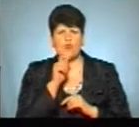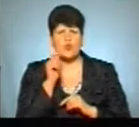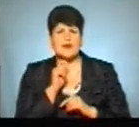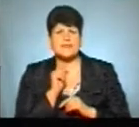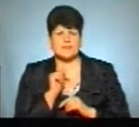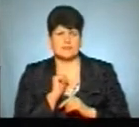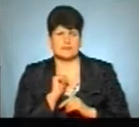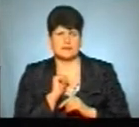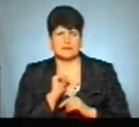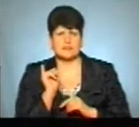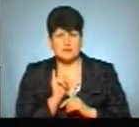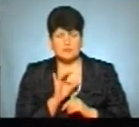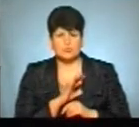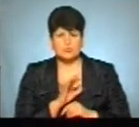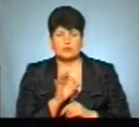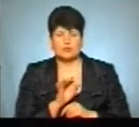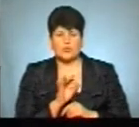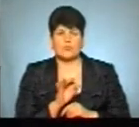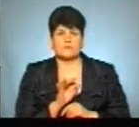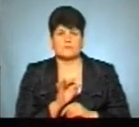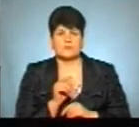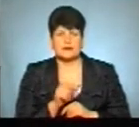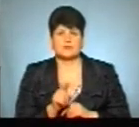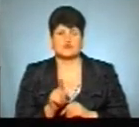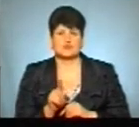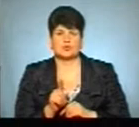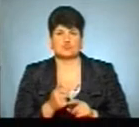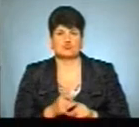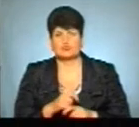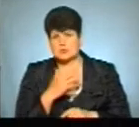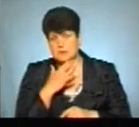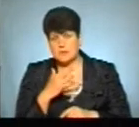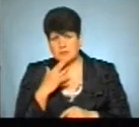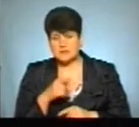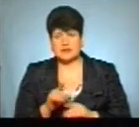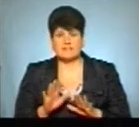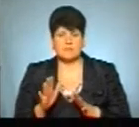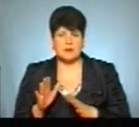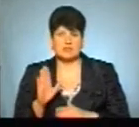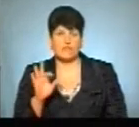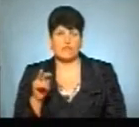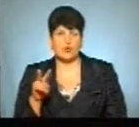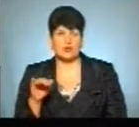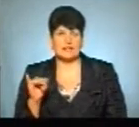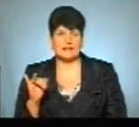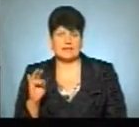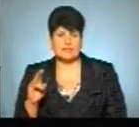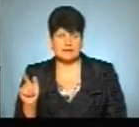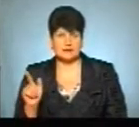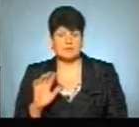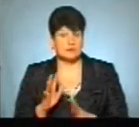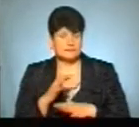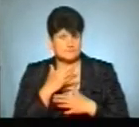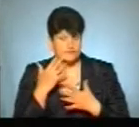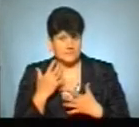І йшлося про те, що дуже багато таких випадків на Волині, де заліснення середовище, і